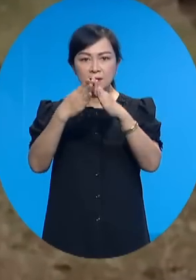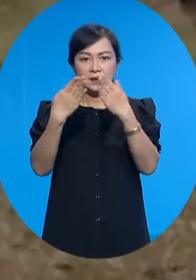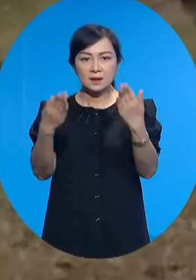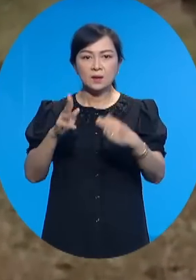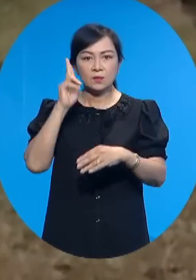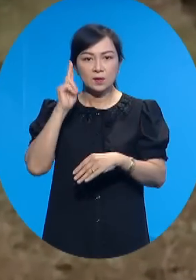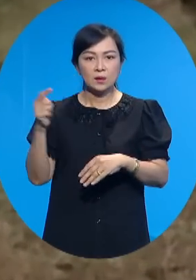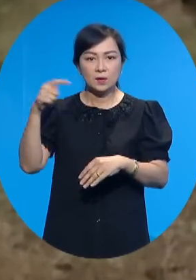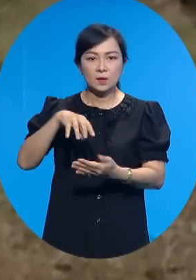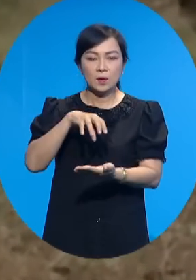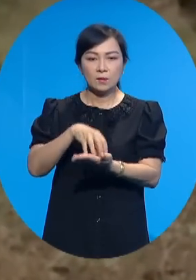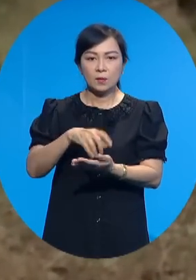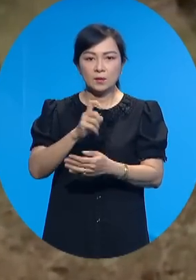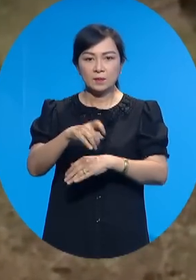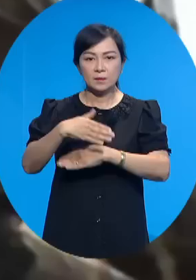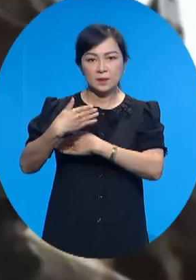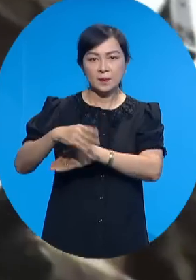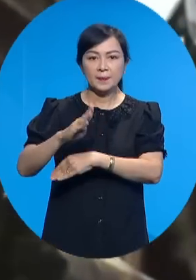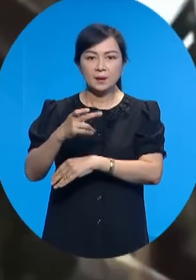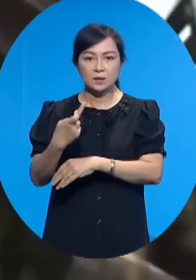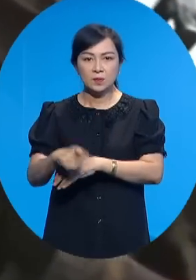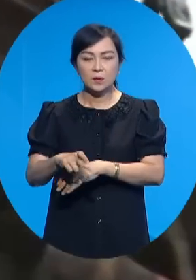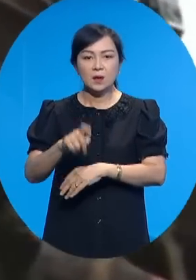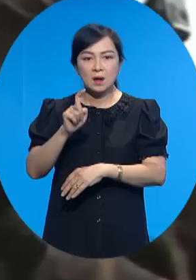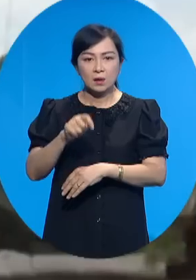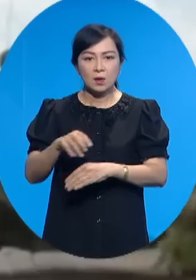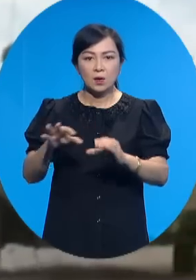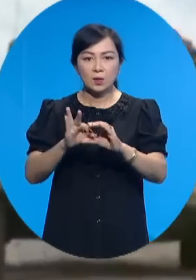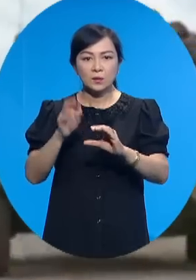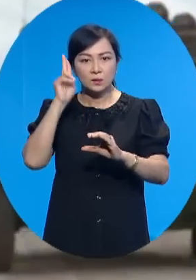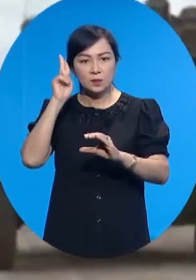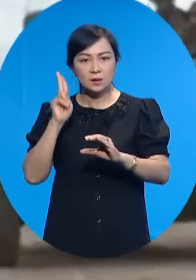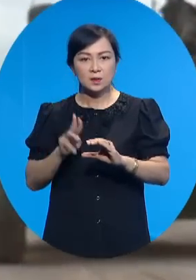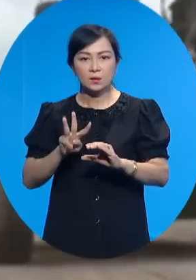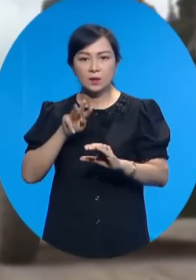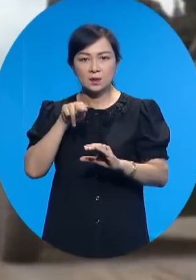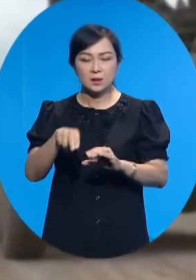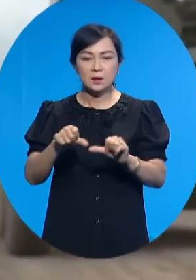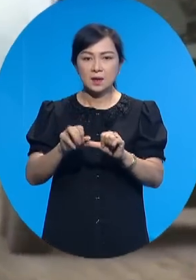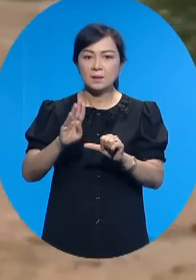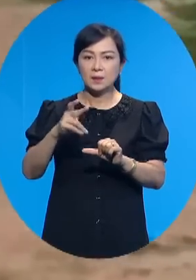đơn vị quân đội đến khu vực phía đông giáp Belarus do sự hiện diện của công ty quân sự tư nhân Wagner